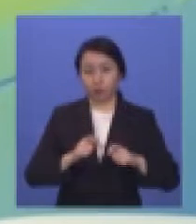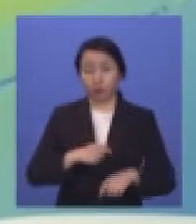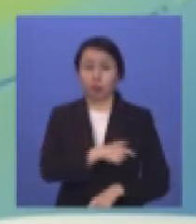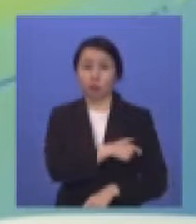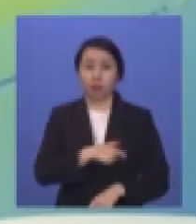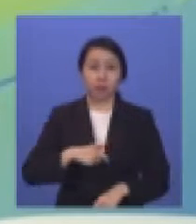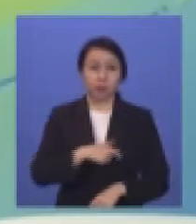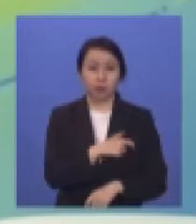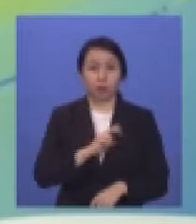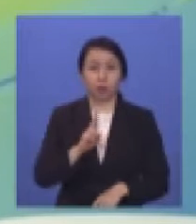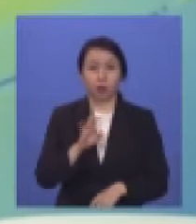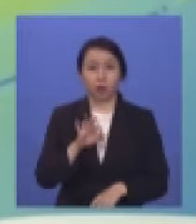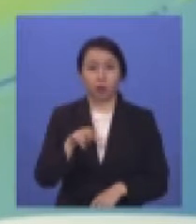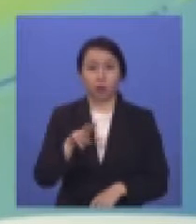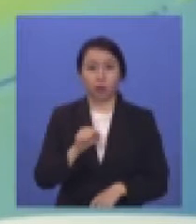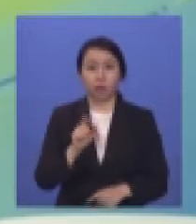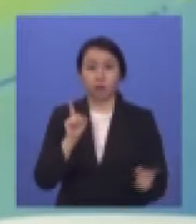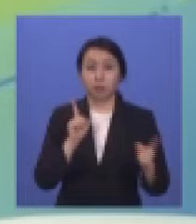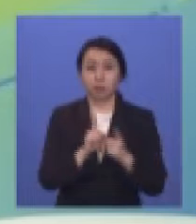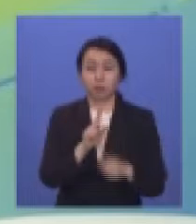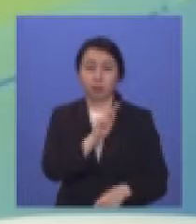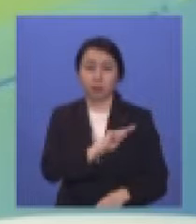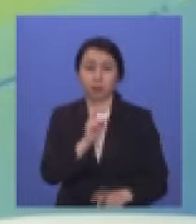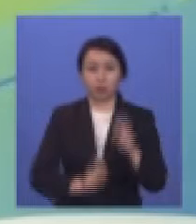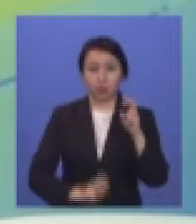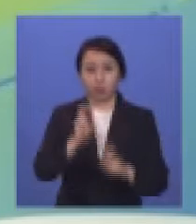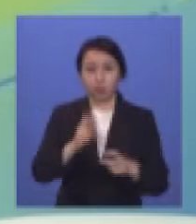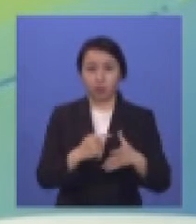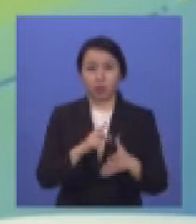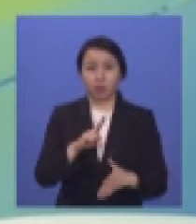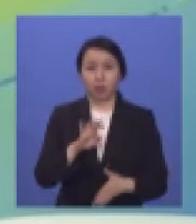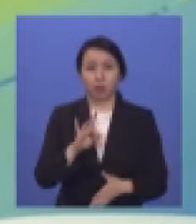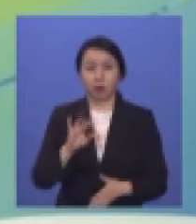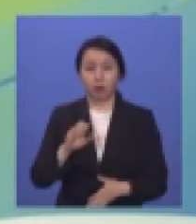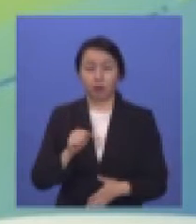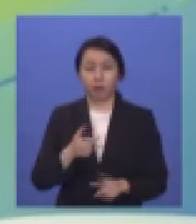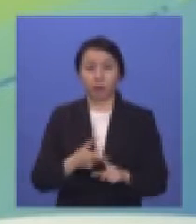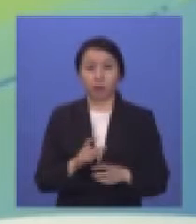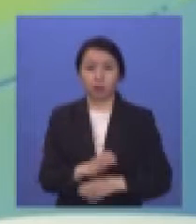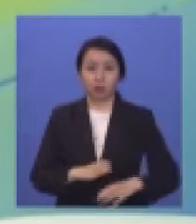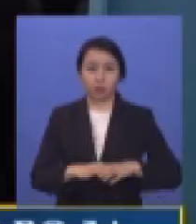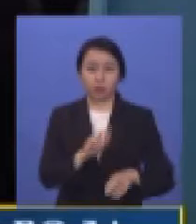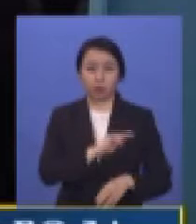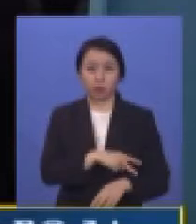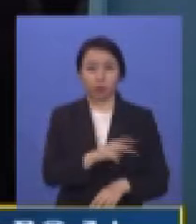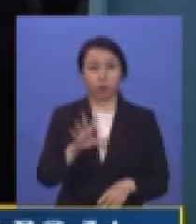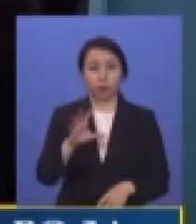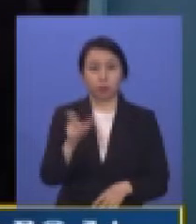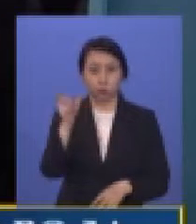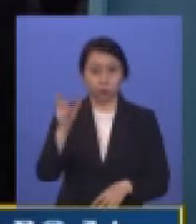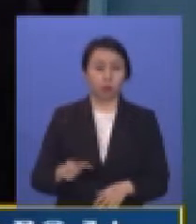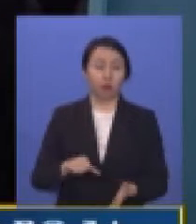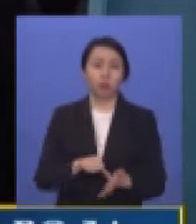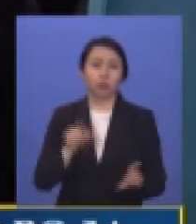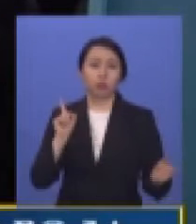референдума. Народный избранник Дмитрий Колода встретился с работниками завода имени Кирова. В данном коллективе трудятся около